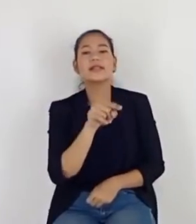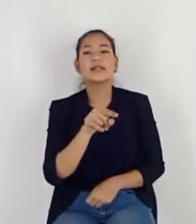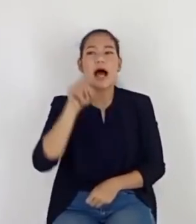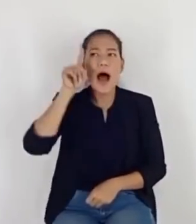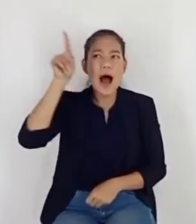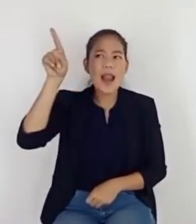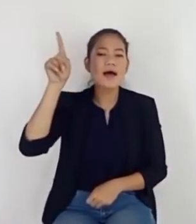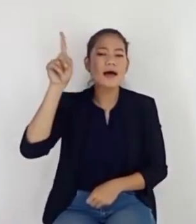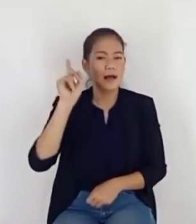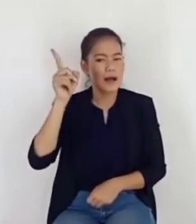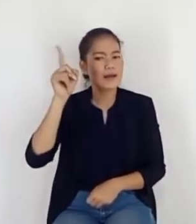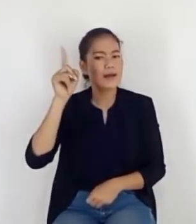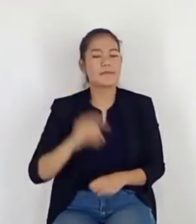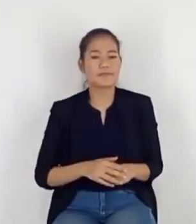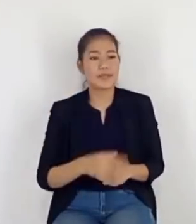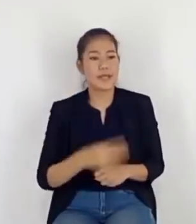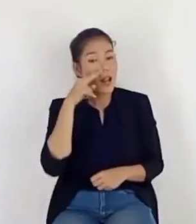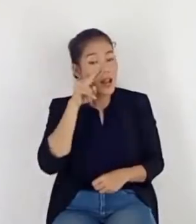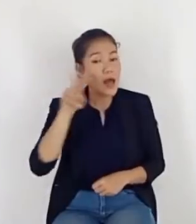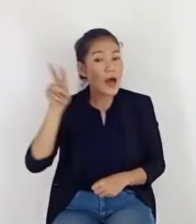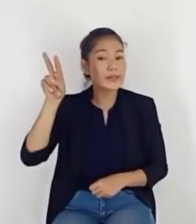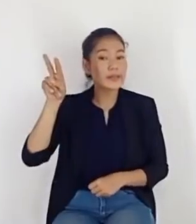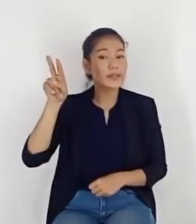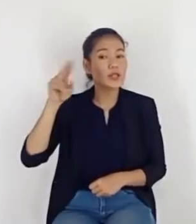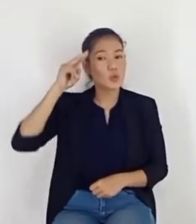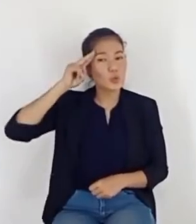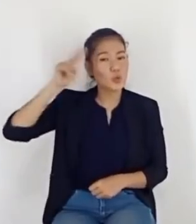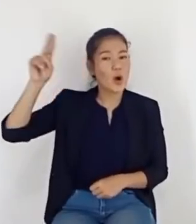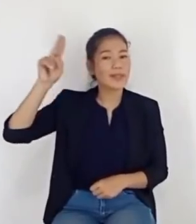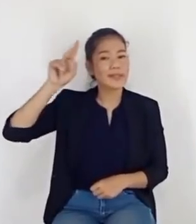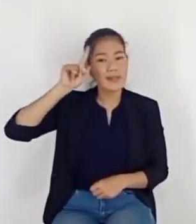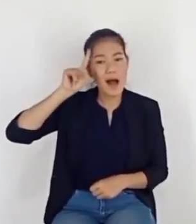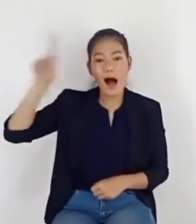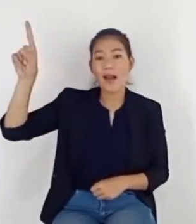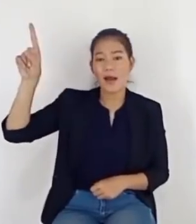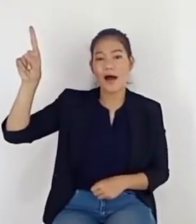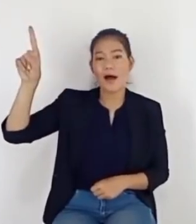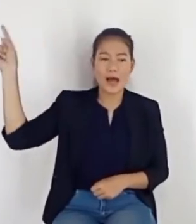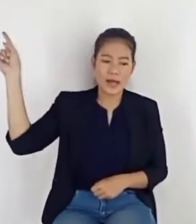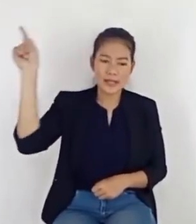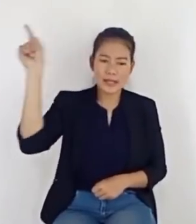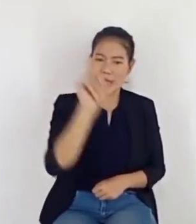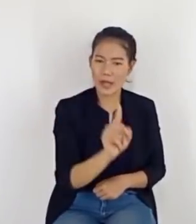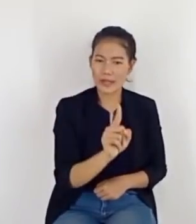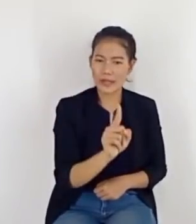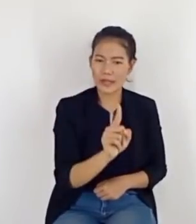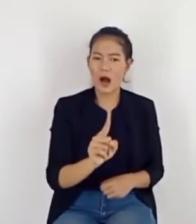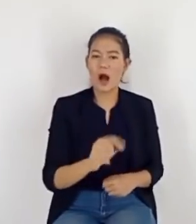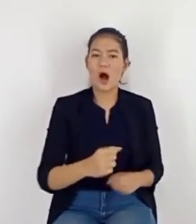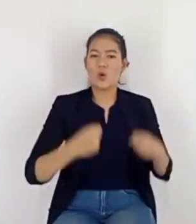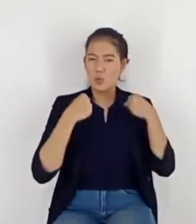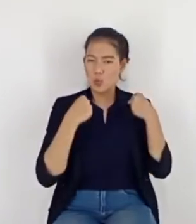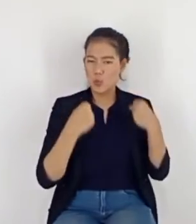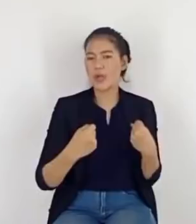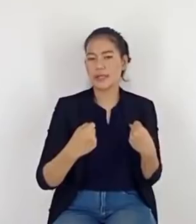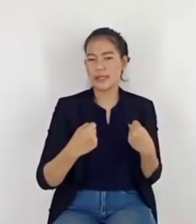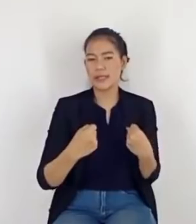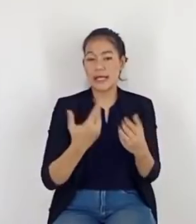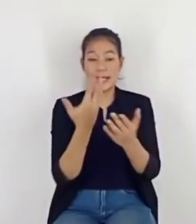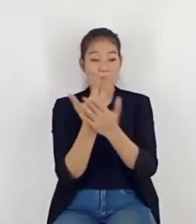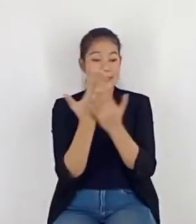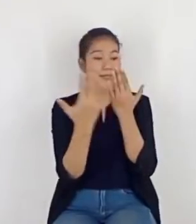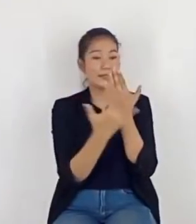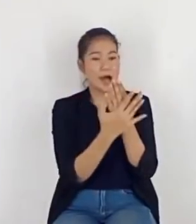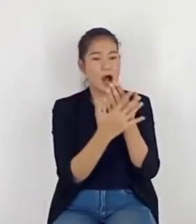Allah-Mu. Lihat, itu Tuhan Allah. Ia datang dengan kekuatan dan dengan tangannya